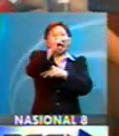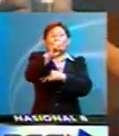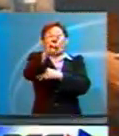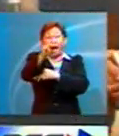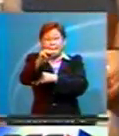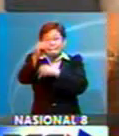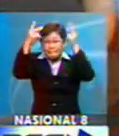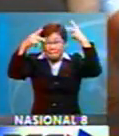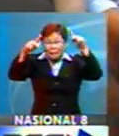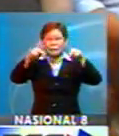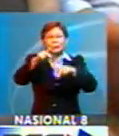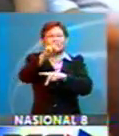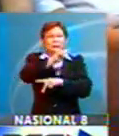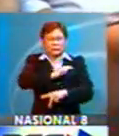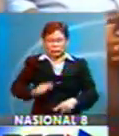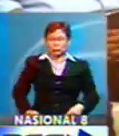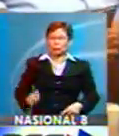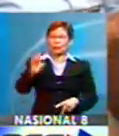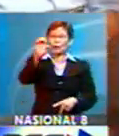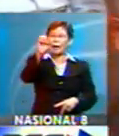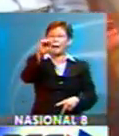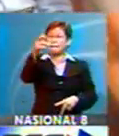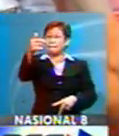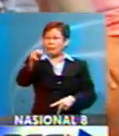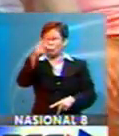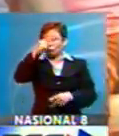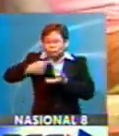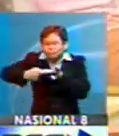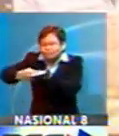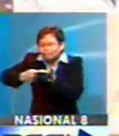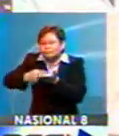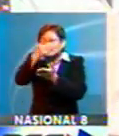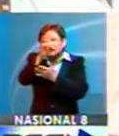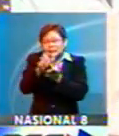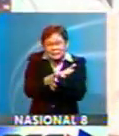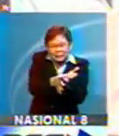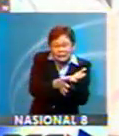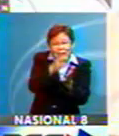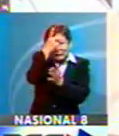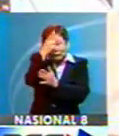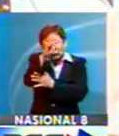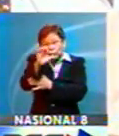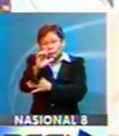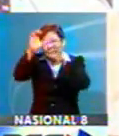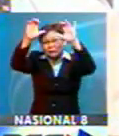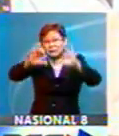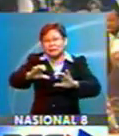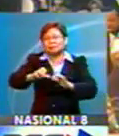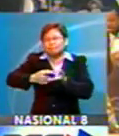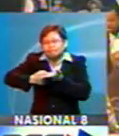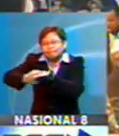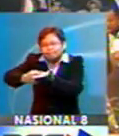Malaysia MOM Tan Sri Tunku Imran Tuanku Jaafar untuk membincangkan kes doping Datuk Lee Chong Wei secara